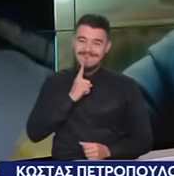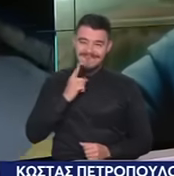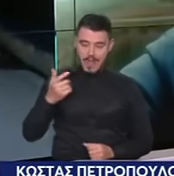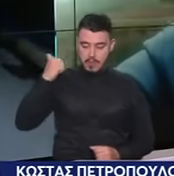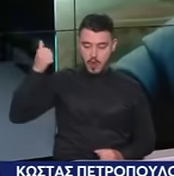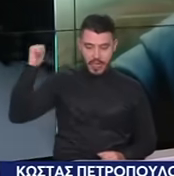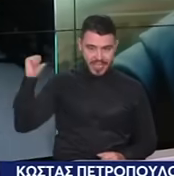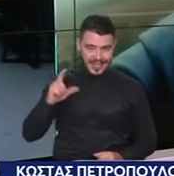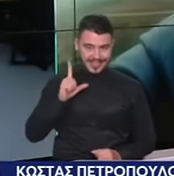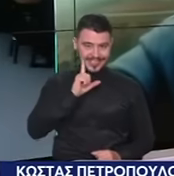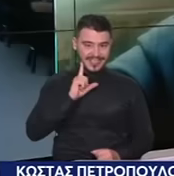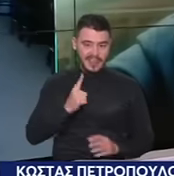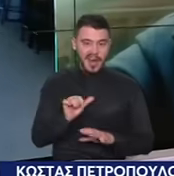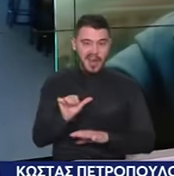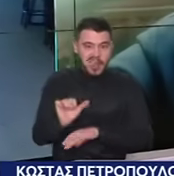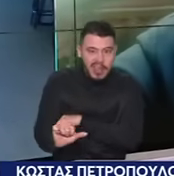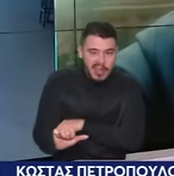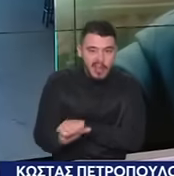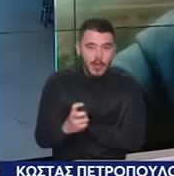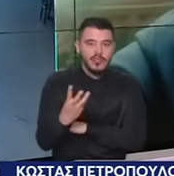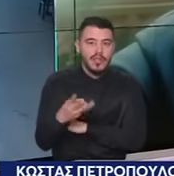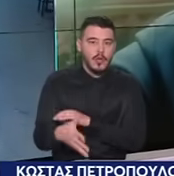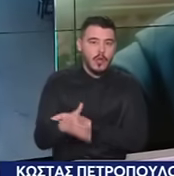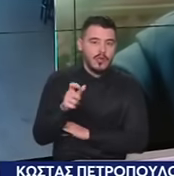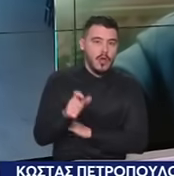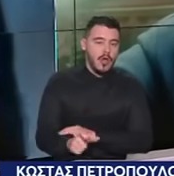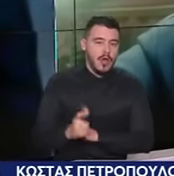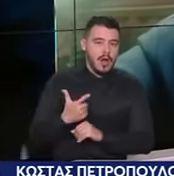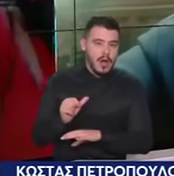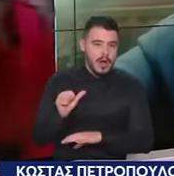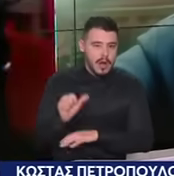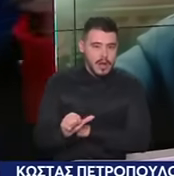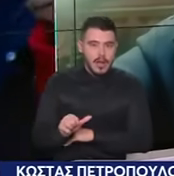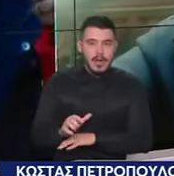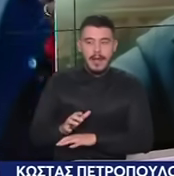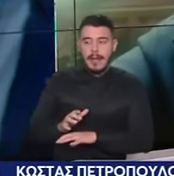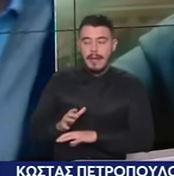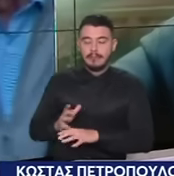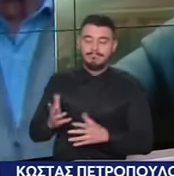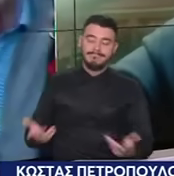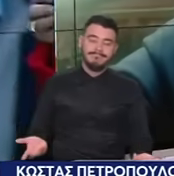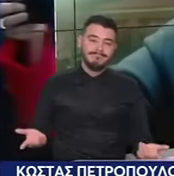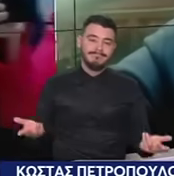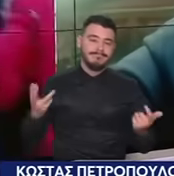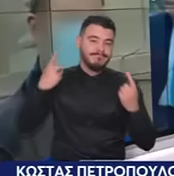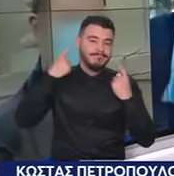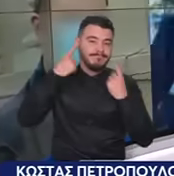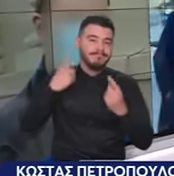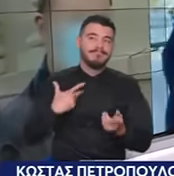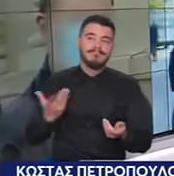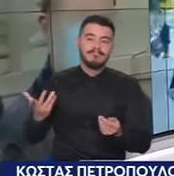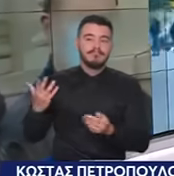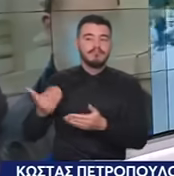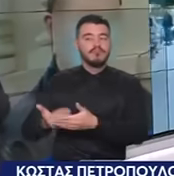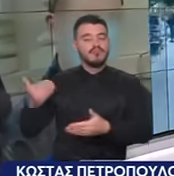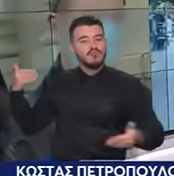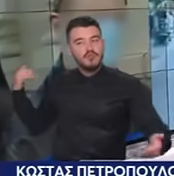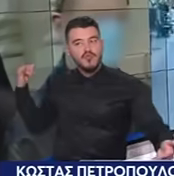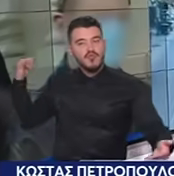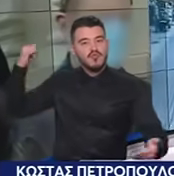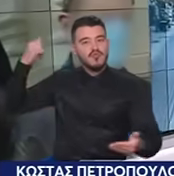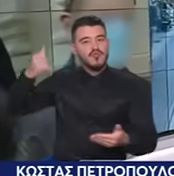προχθές και δεν έφτασε ποτέ στα αυτιά τα δικά μας. Αλλά έχει περάσει αρκετά μεγάλο χρονικό διάστημα